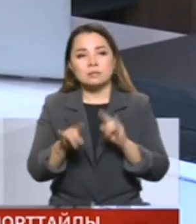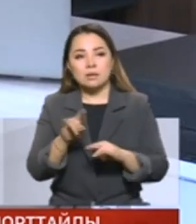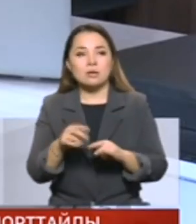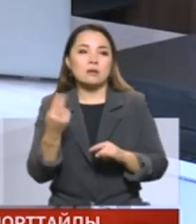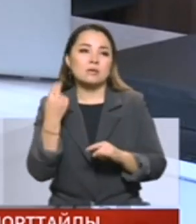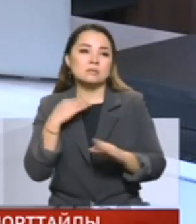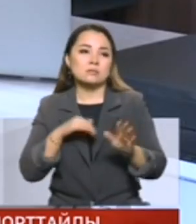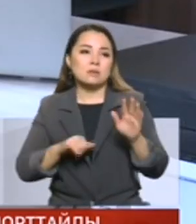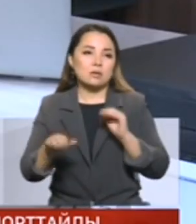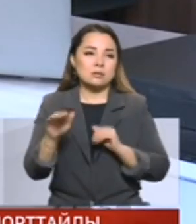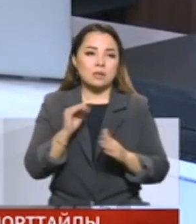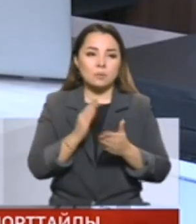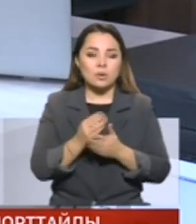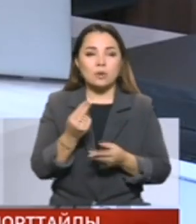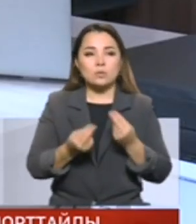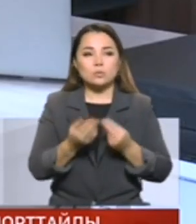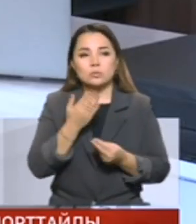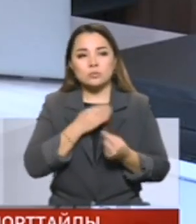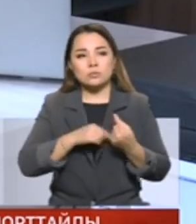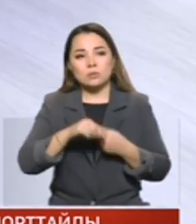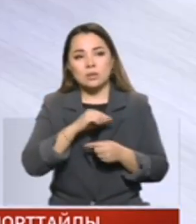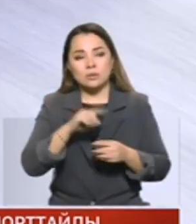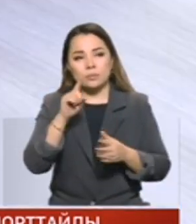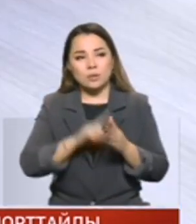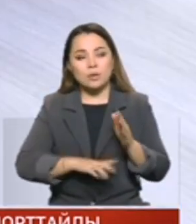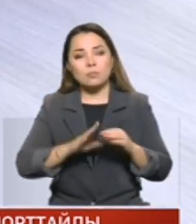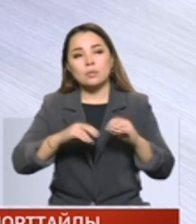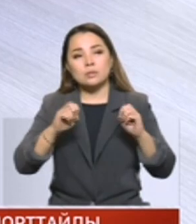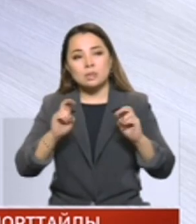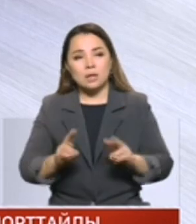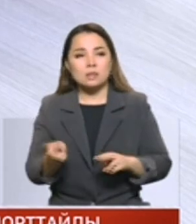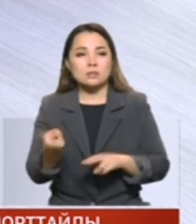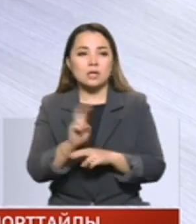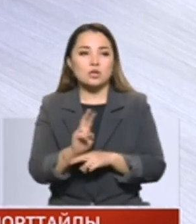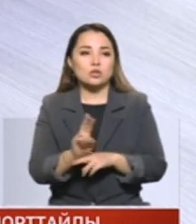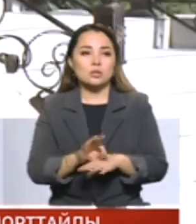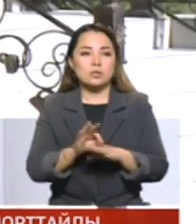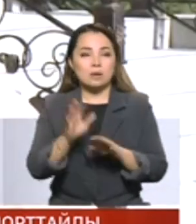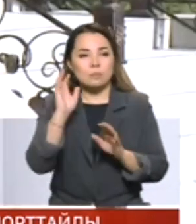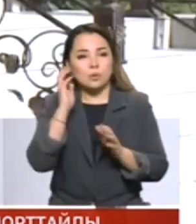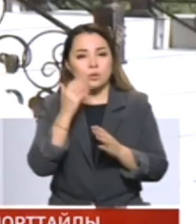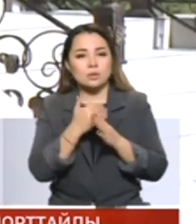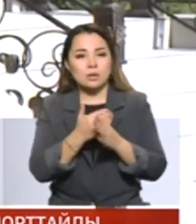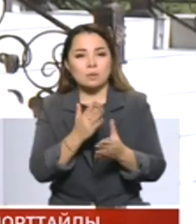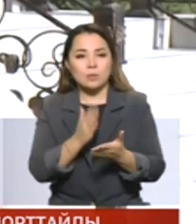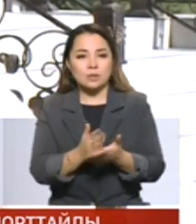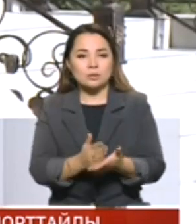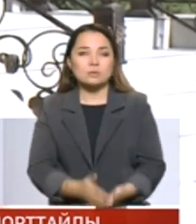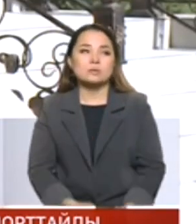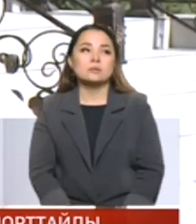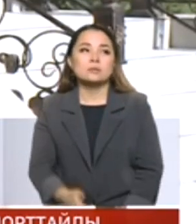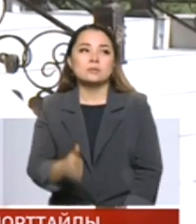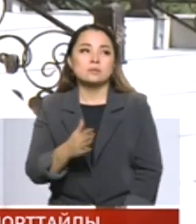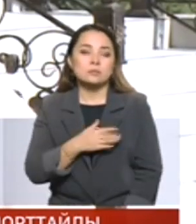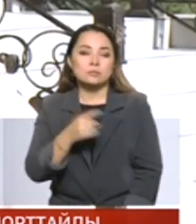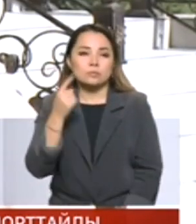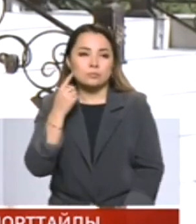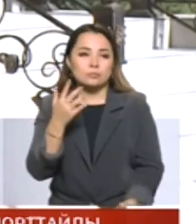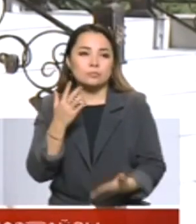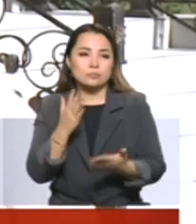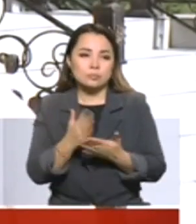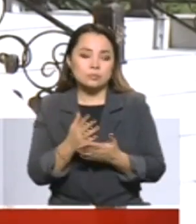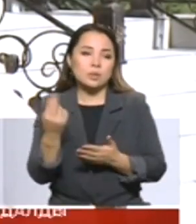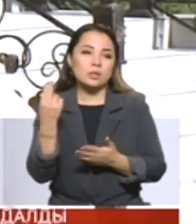қарызға батты. Ақыры лудоманияға шалдыққанын мойындап, мамандардың көмегіне жүгінді. Я понимал, что менен қарызын сұрап